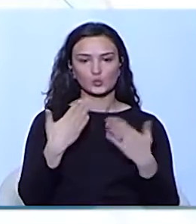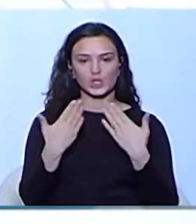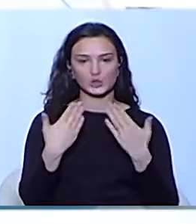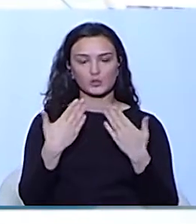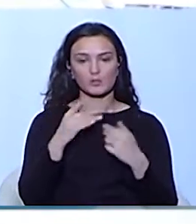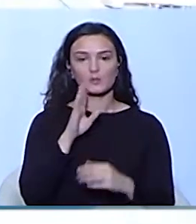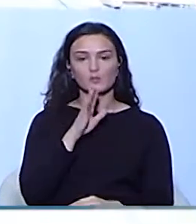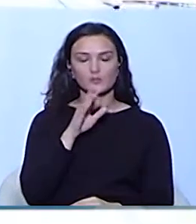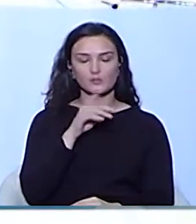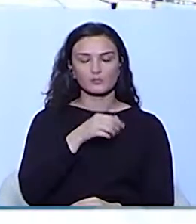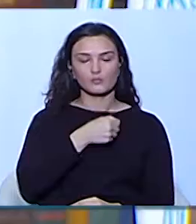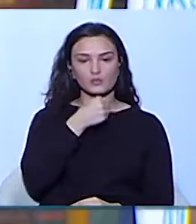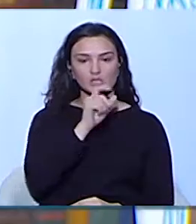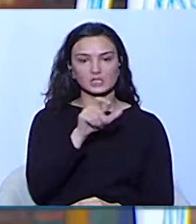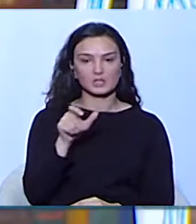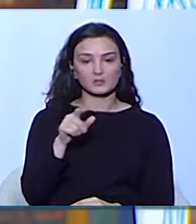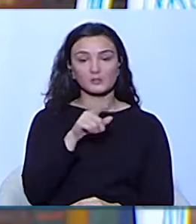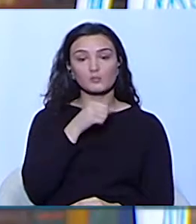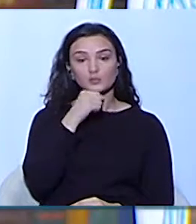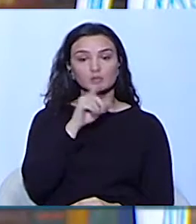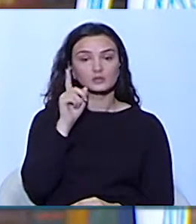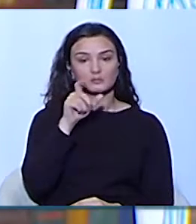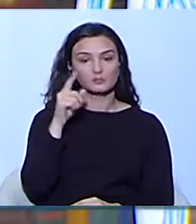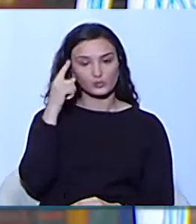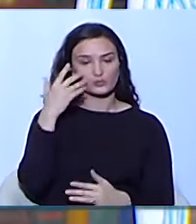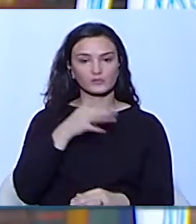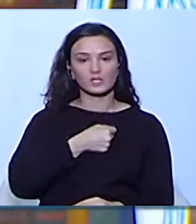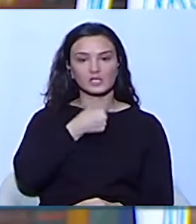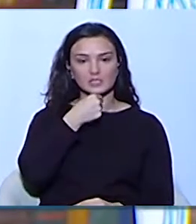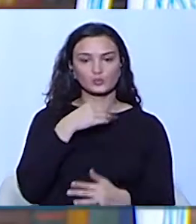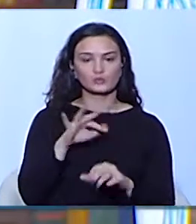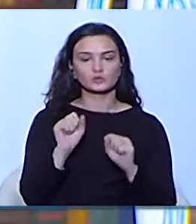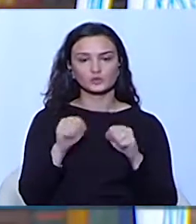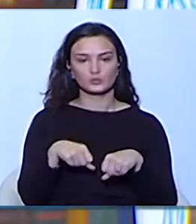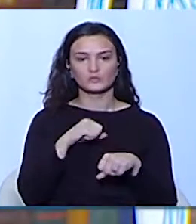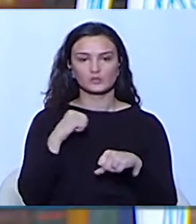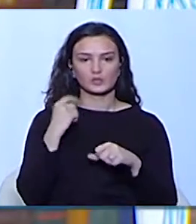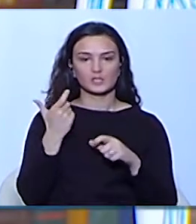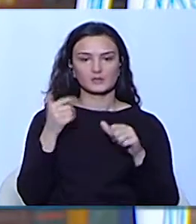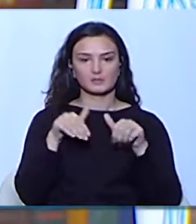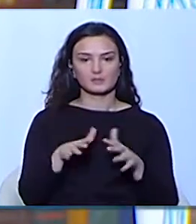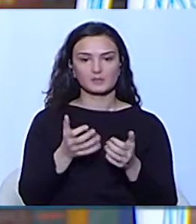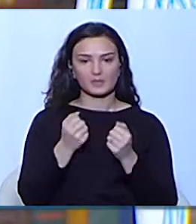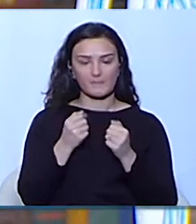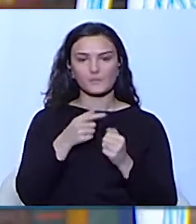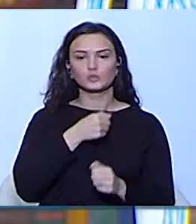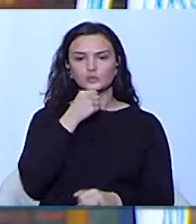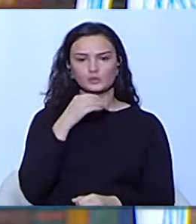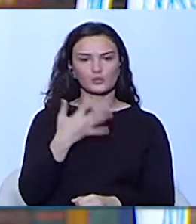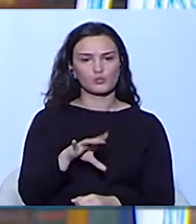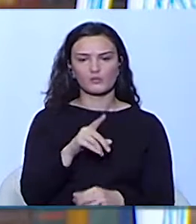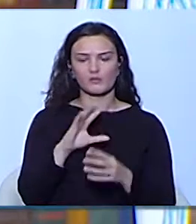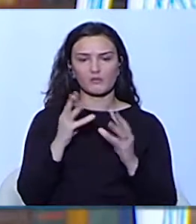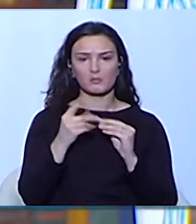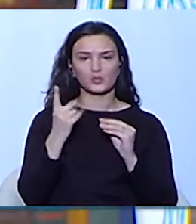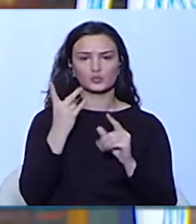ურთიერთობა მოზარდილებთან, რადგან მოზარდი ფიქრობს, რომ უკვე გაიზარდა, უკვე შეუძლია გადაწყვეტილებების მიღება, დიდია და ნუ